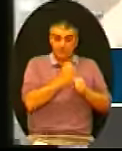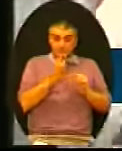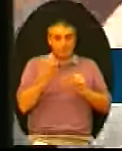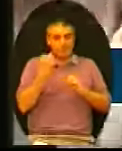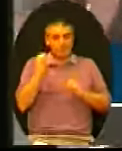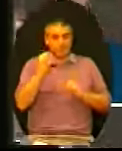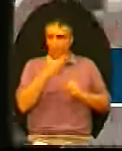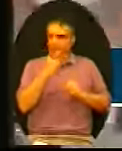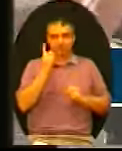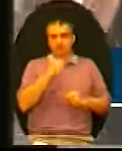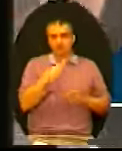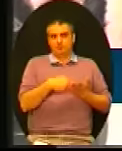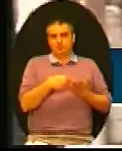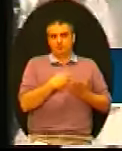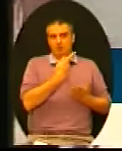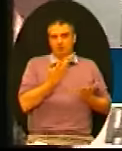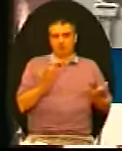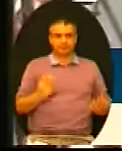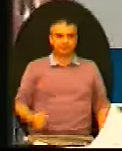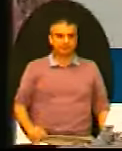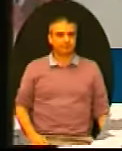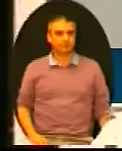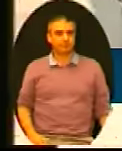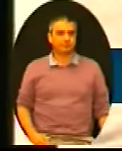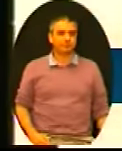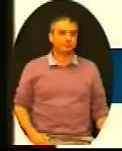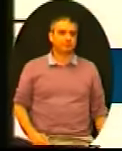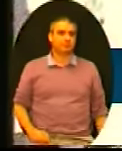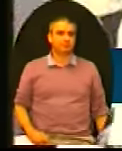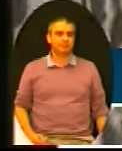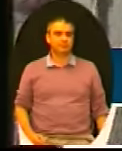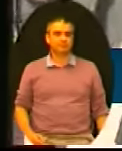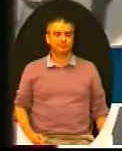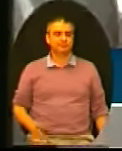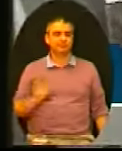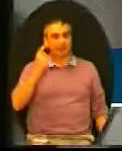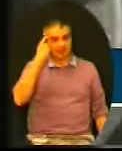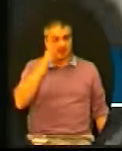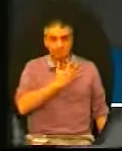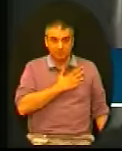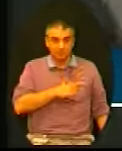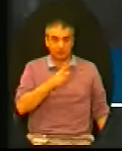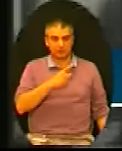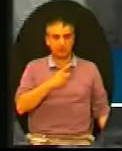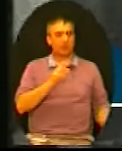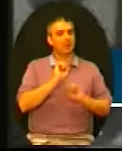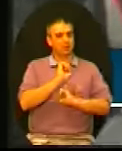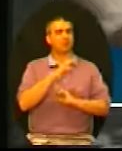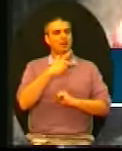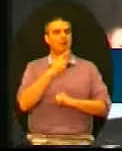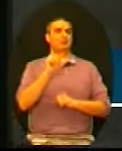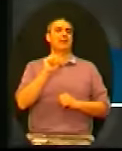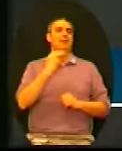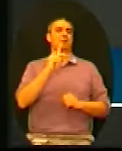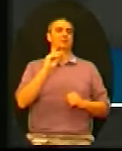יחרגו, הם יצטרכו לשלם על כך בעבודה שלהם. צריך לדעת, אם אתה רוצה להיות אהוד, תהיה אהוד,